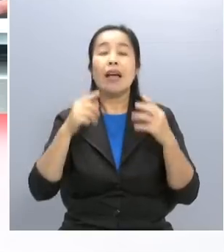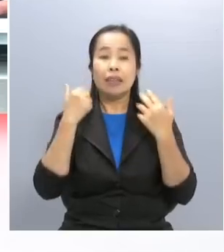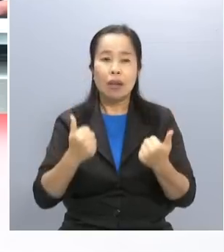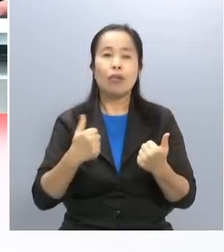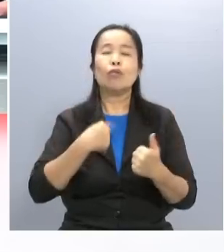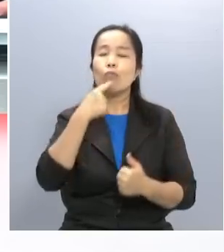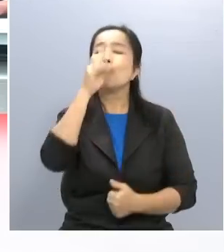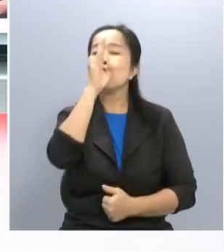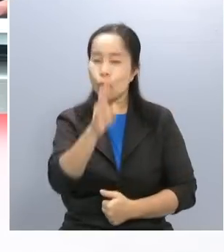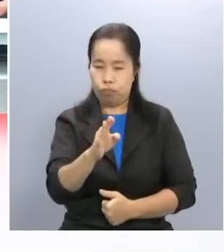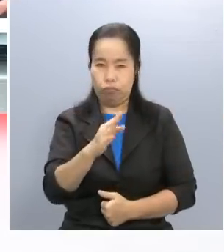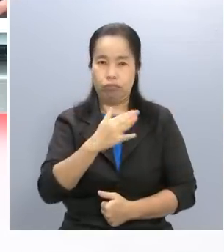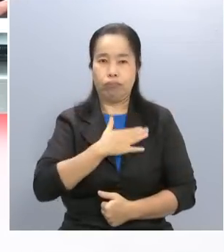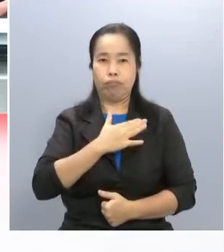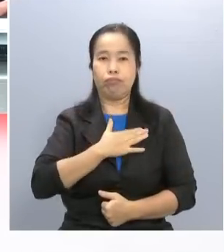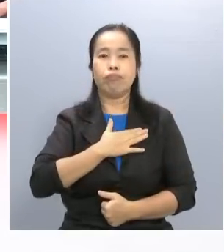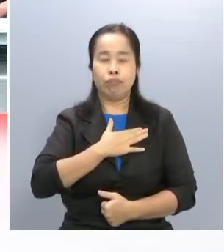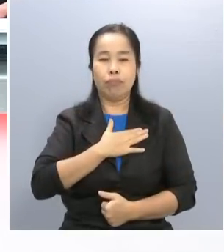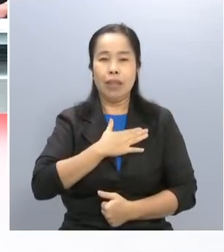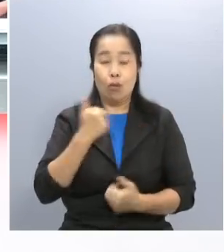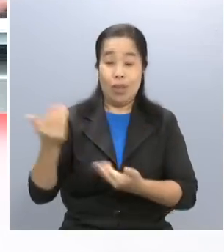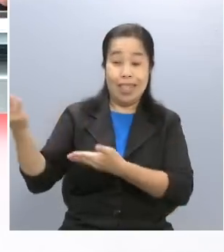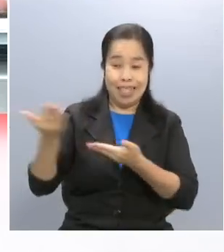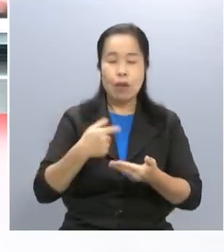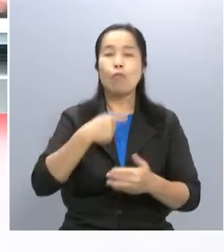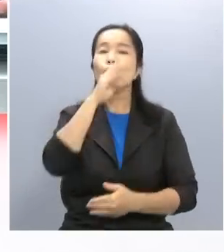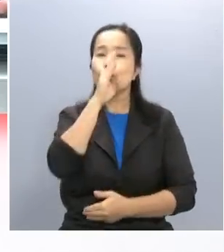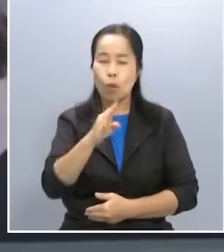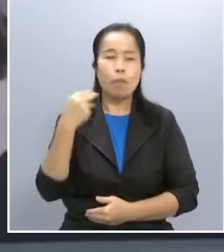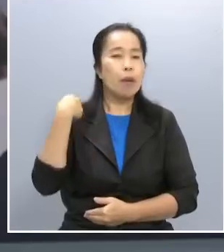พูดไปตามข้อเท็จจริงข้อเท็จจริงที่เขาต้องพูดมันจะเป็นประโ